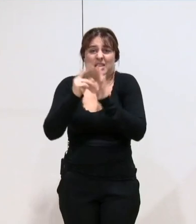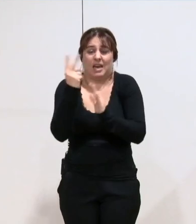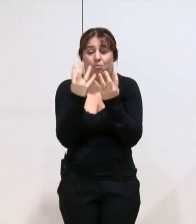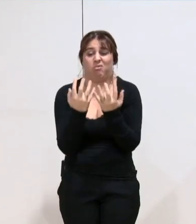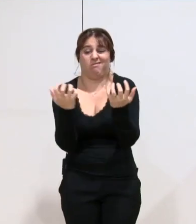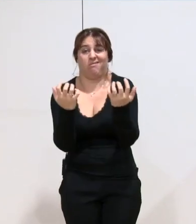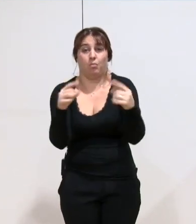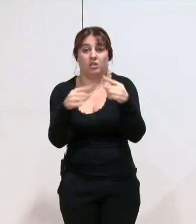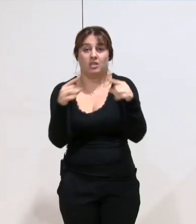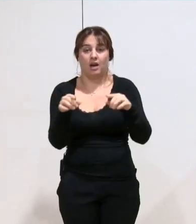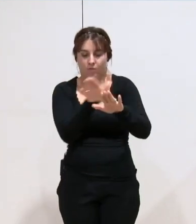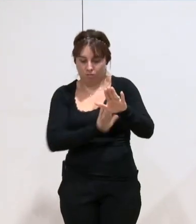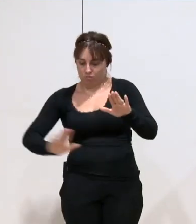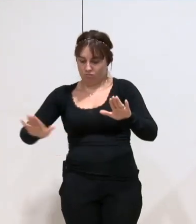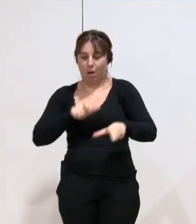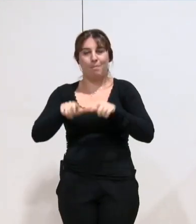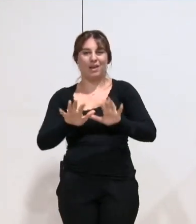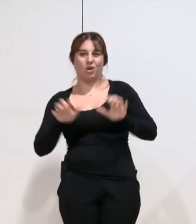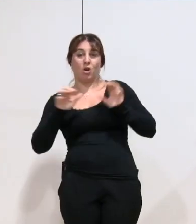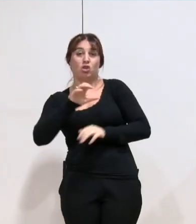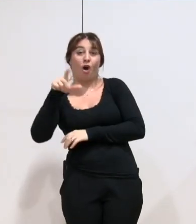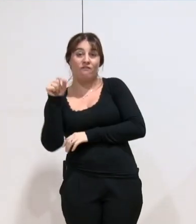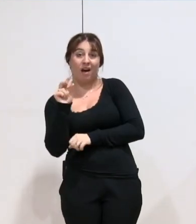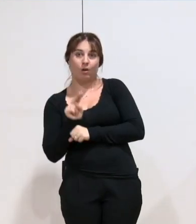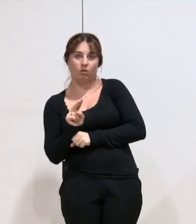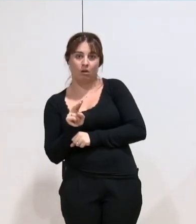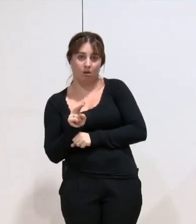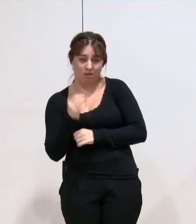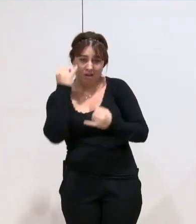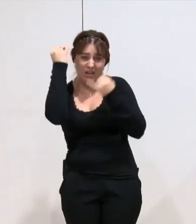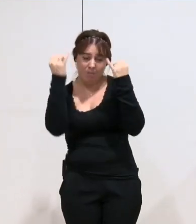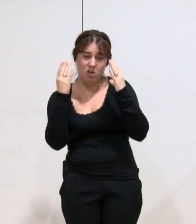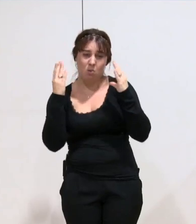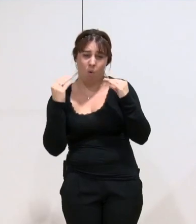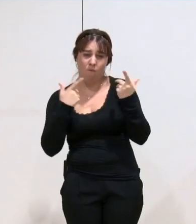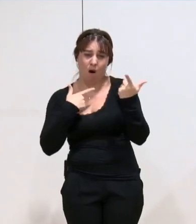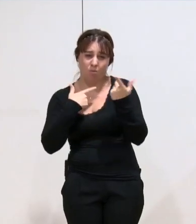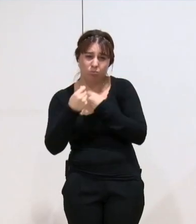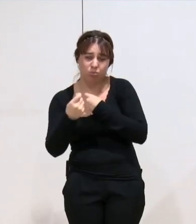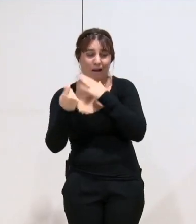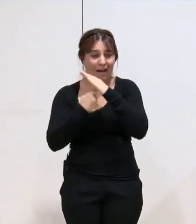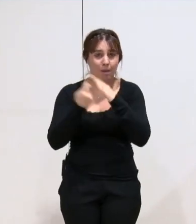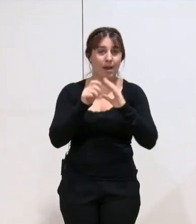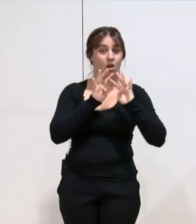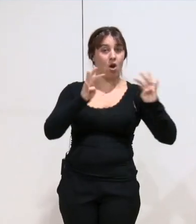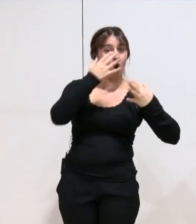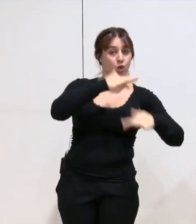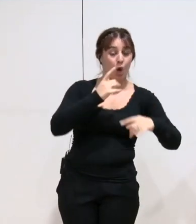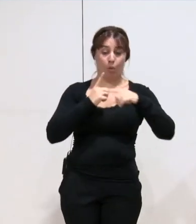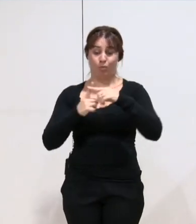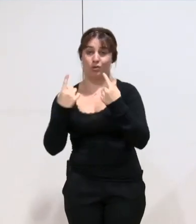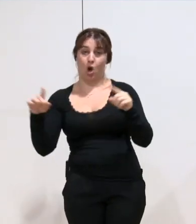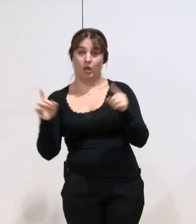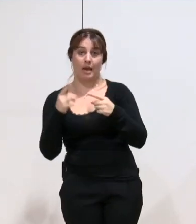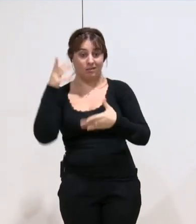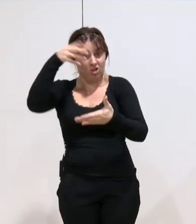Et vous avez une jauge de 120 personnes. Donc je vous laisse imaginer les conditions de confort pour répéter chœur et orchestre dans cette salle Morillo.